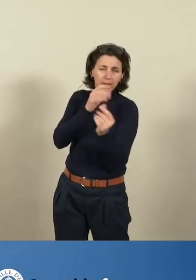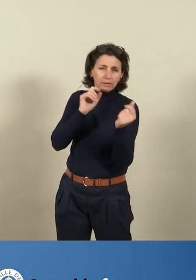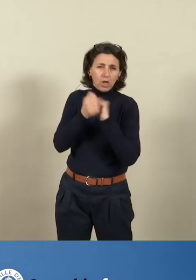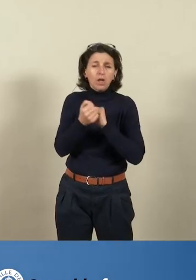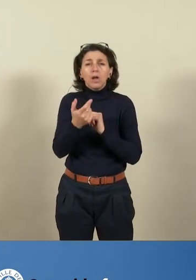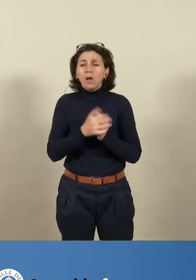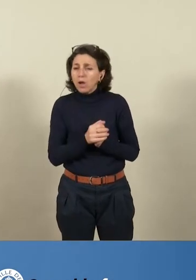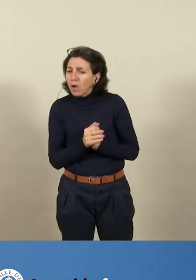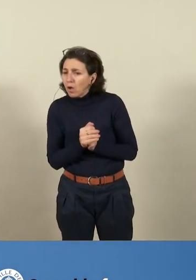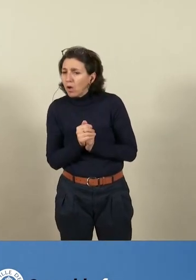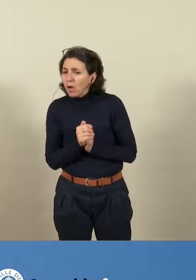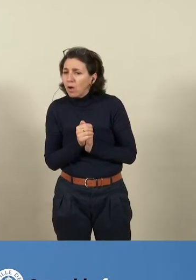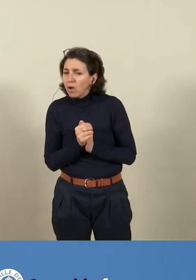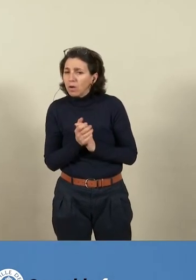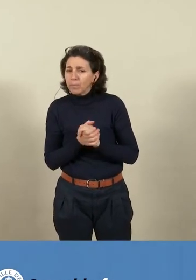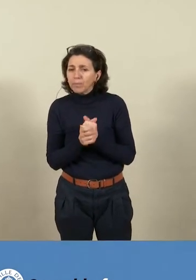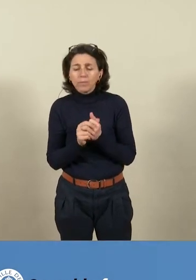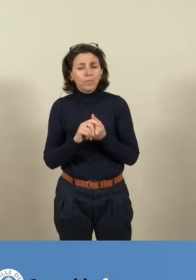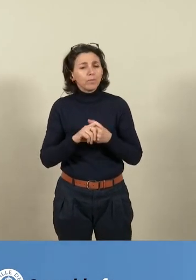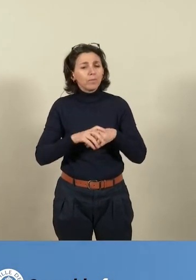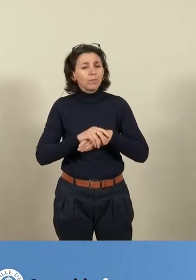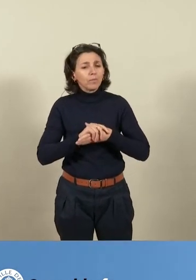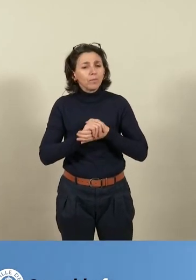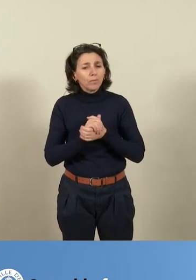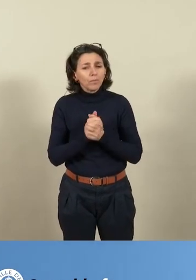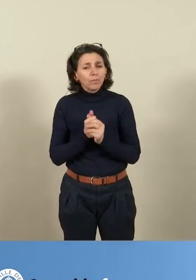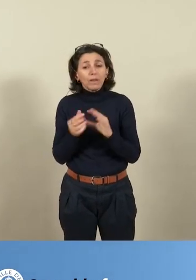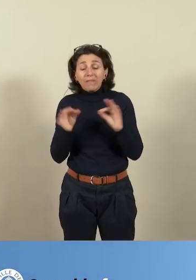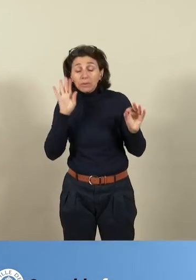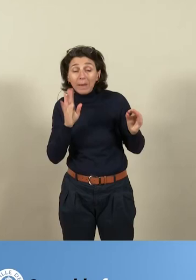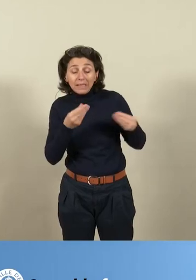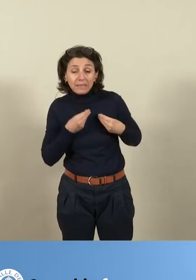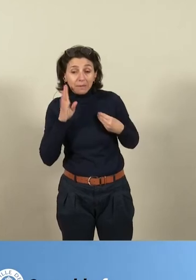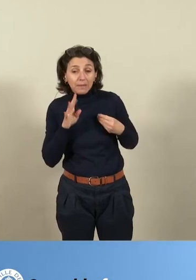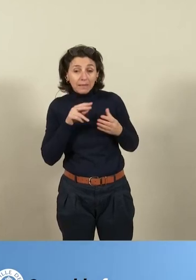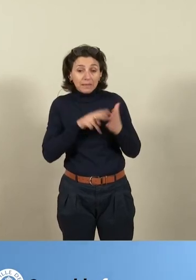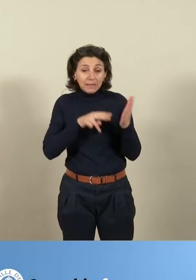par euh dans dans le cadre je veux bien la phrase